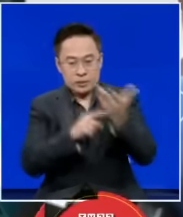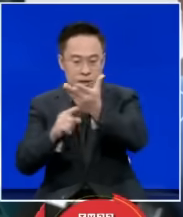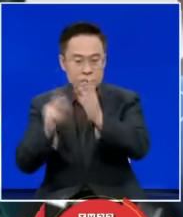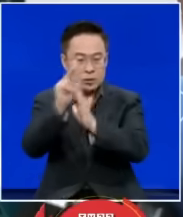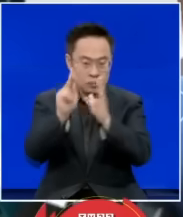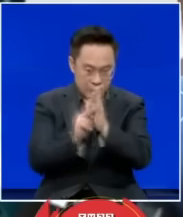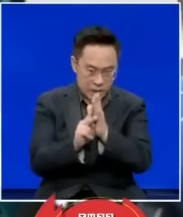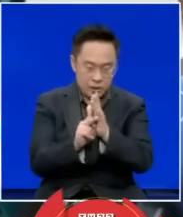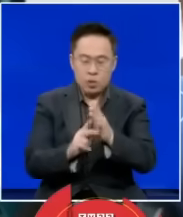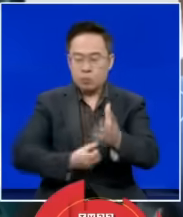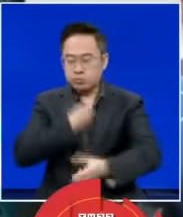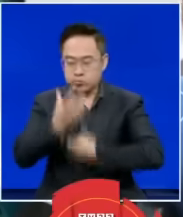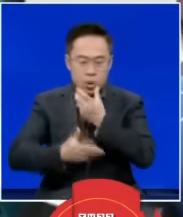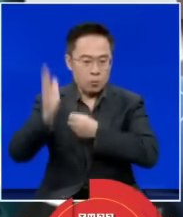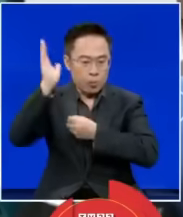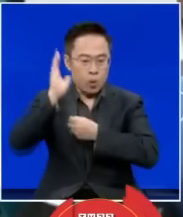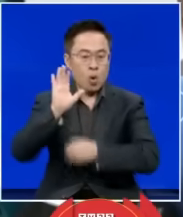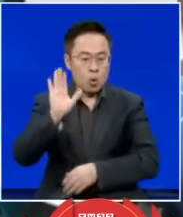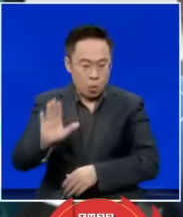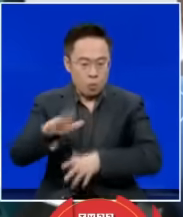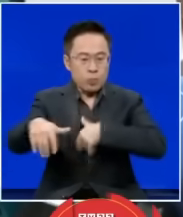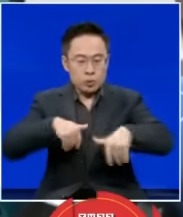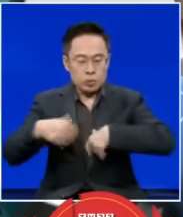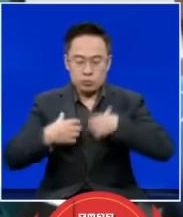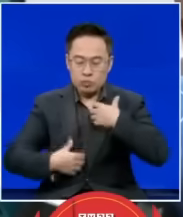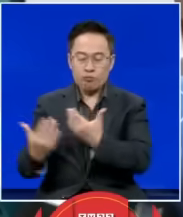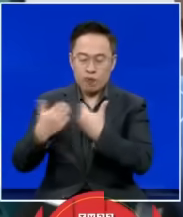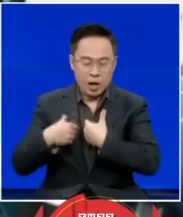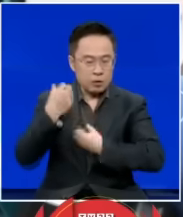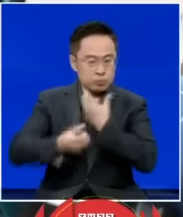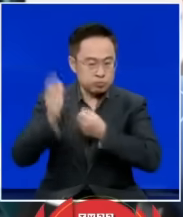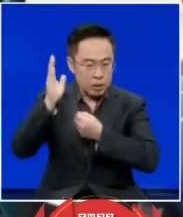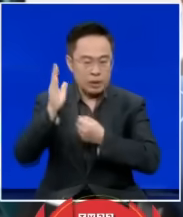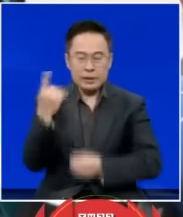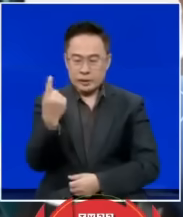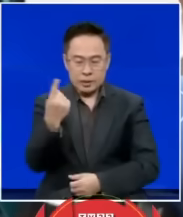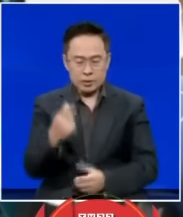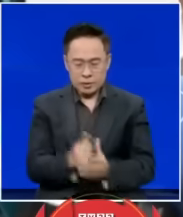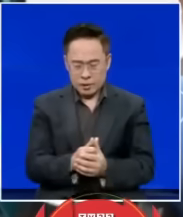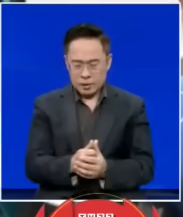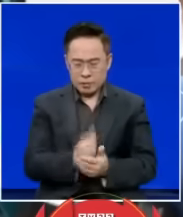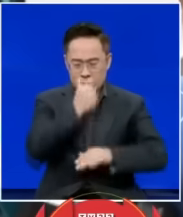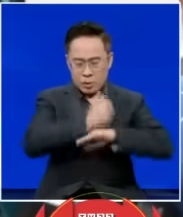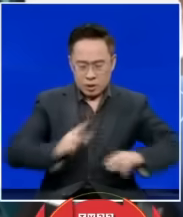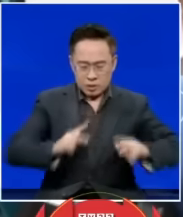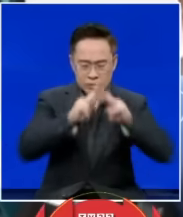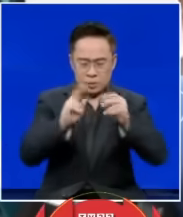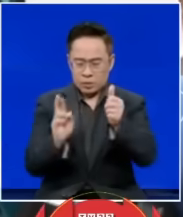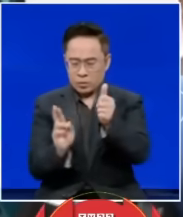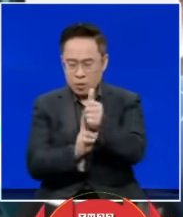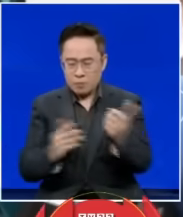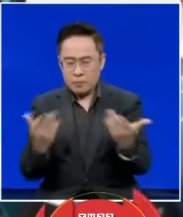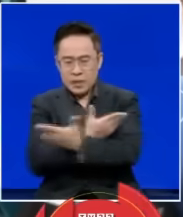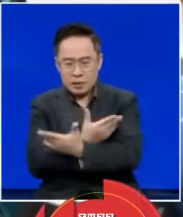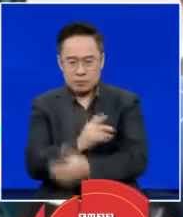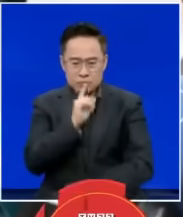ไปอย่าจินตนาการไม่มีนะ ไม่มีแต่หลัง